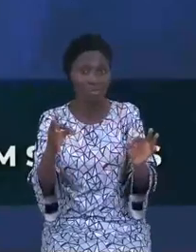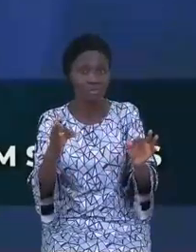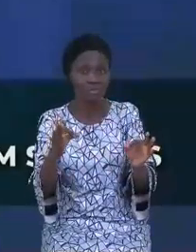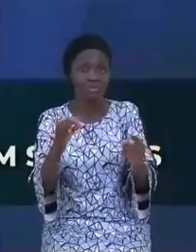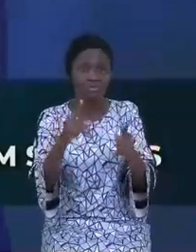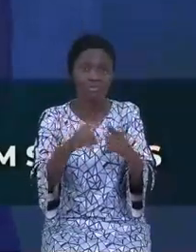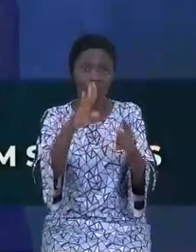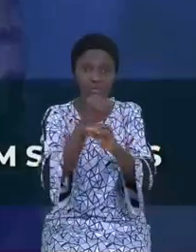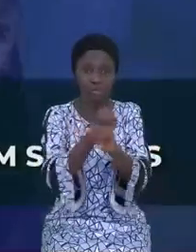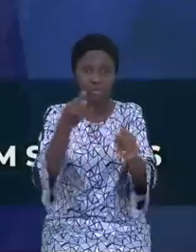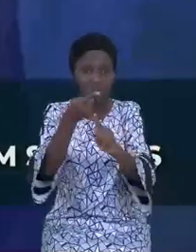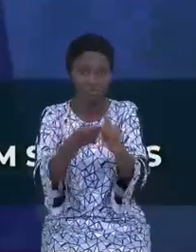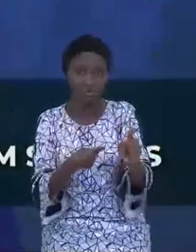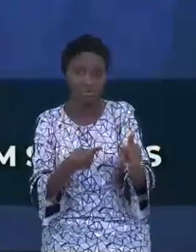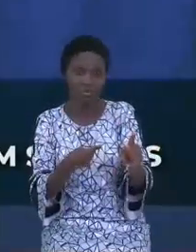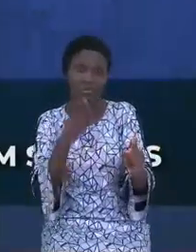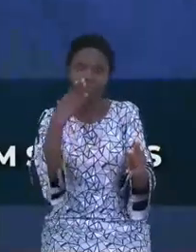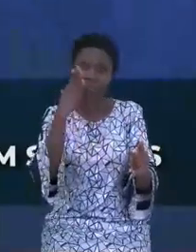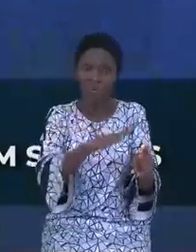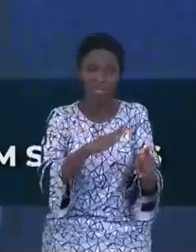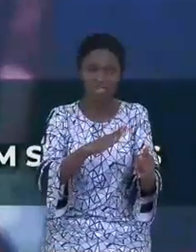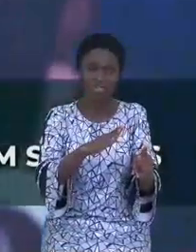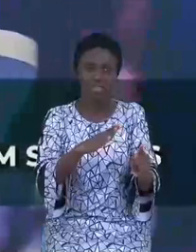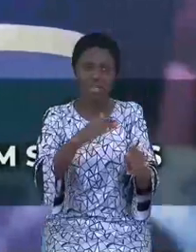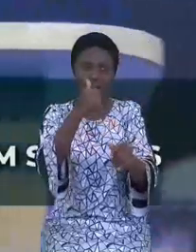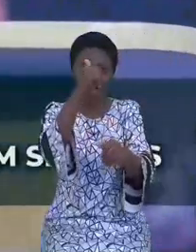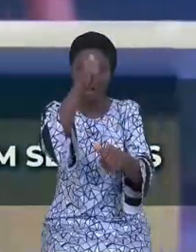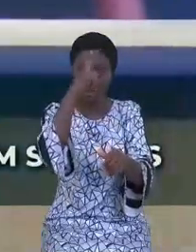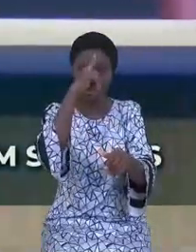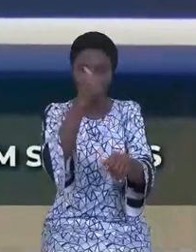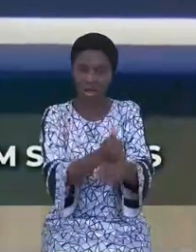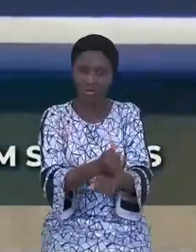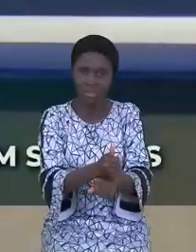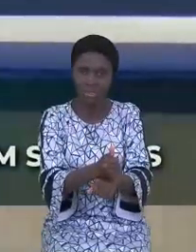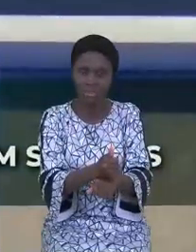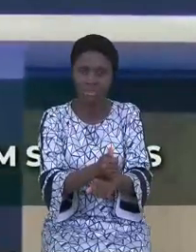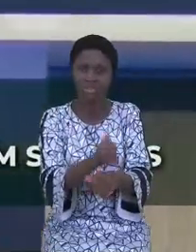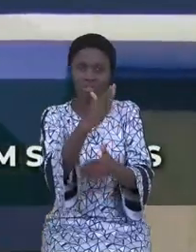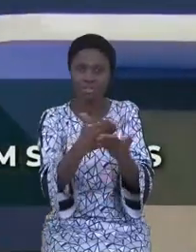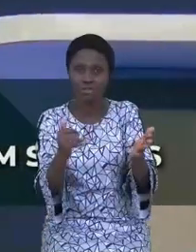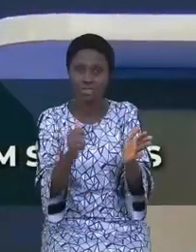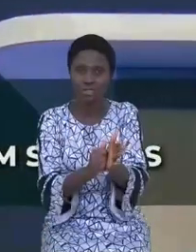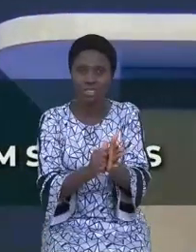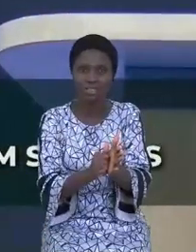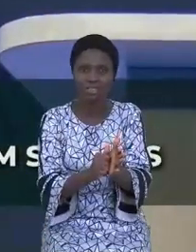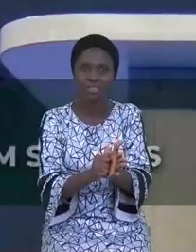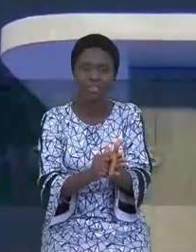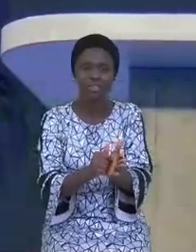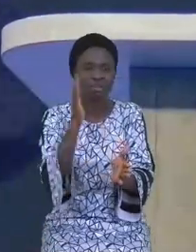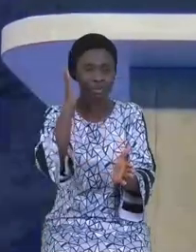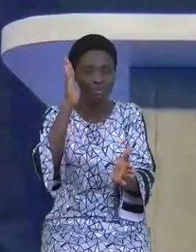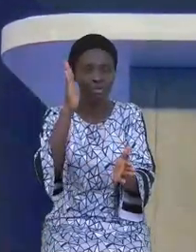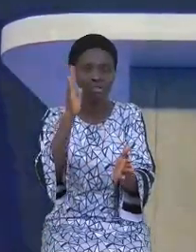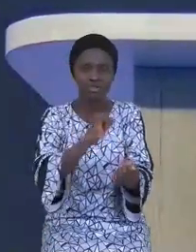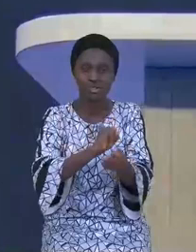habitudes, l'affranchissement de tout ce qui va détruire votre vie. Ceux qui cherchent la liberté, vous